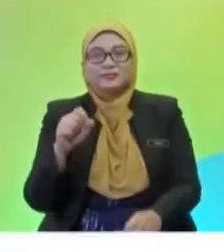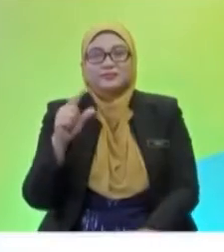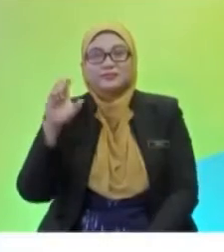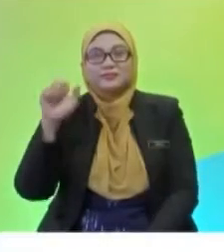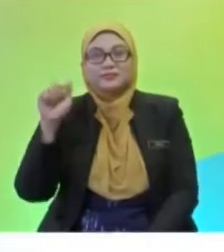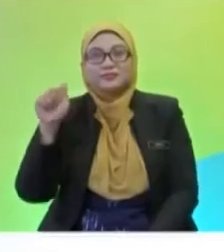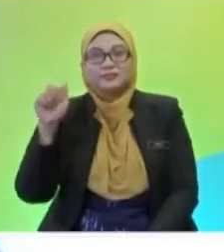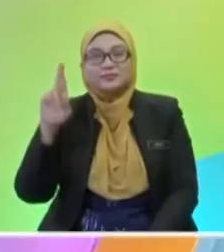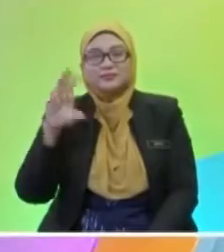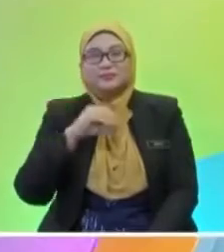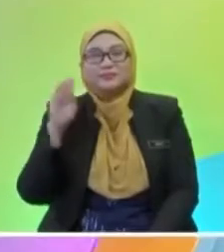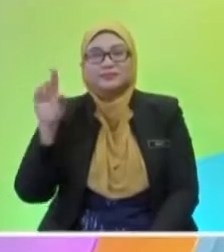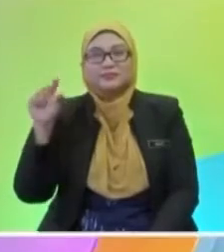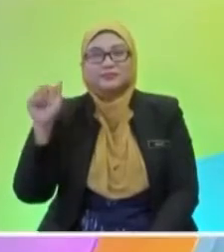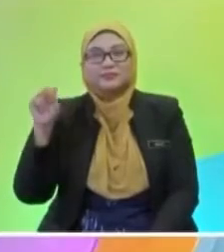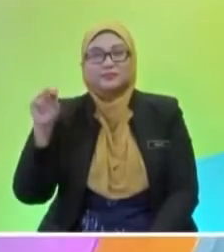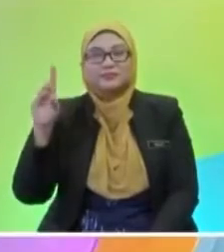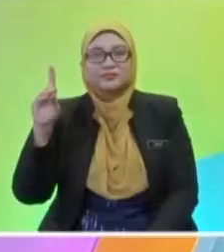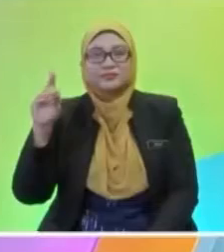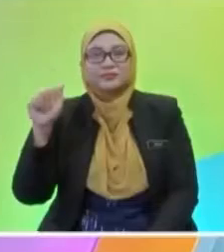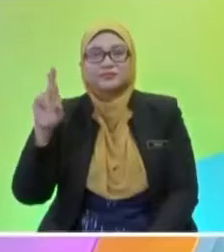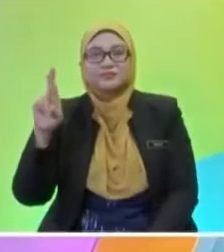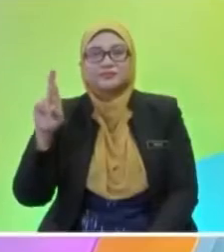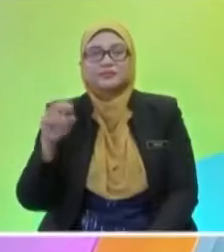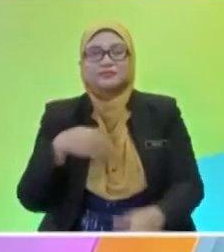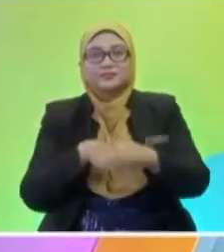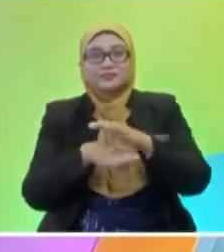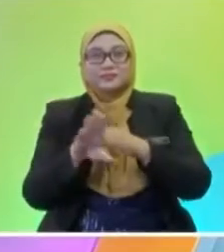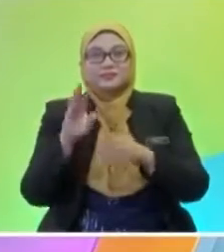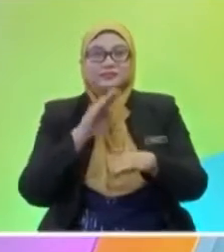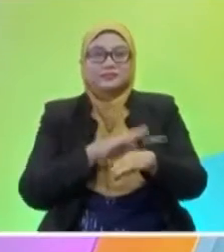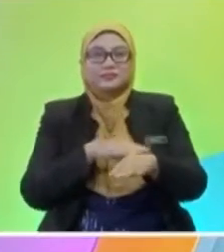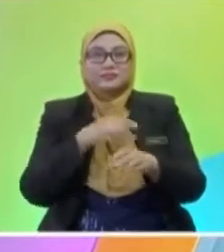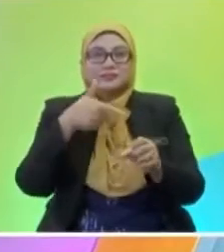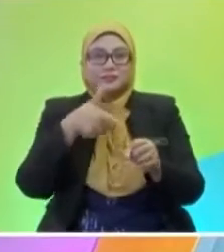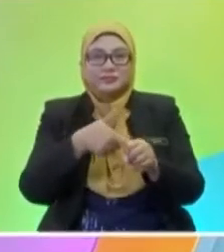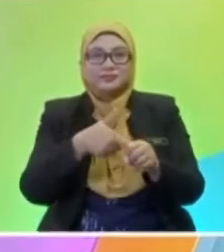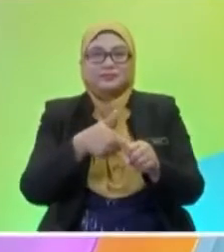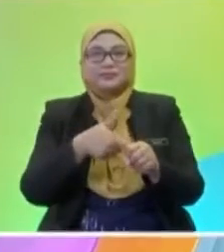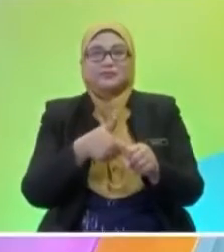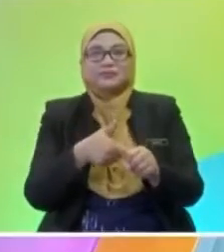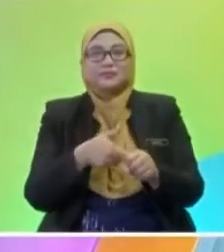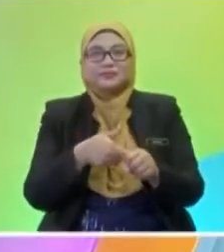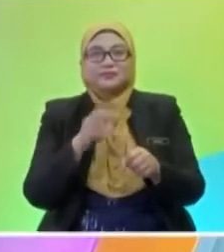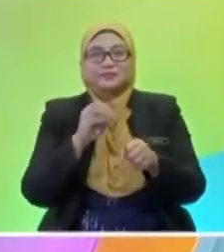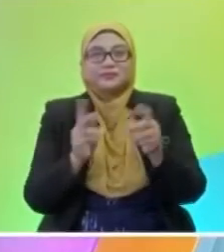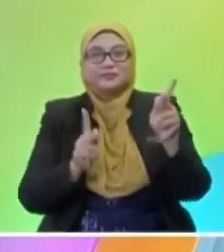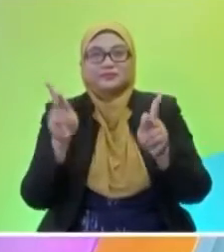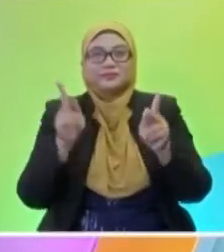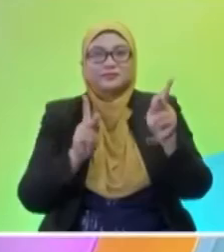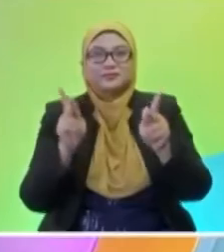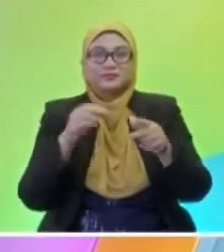kita masukkan ke dalam lubang yang ada pada kereta kawalan jauh kita ni. Kan ada lubang kan,